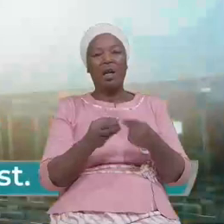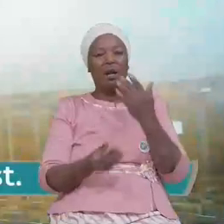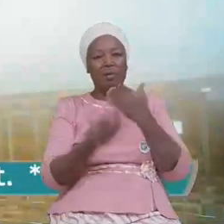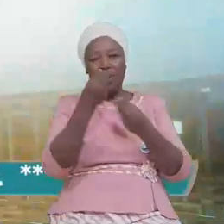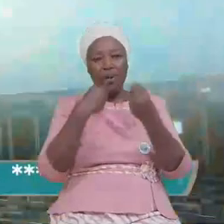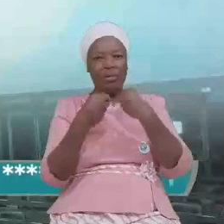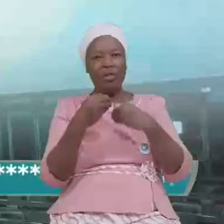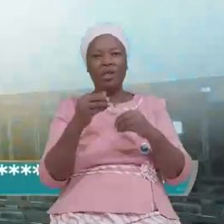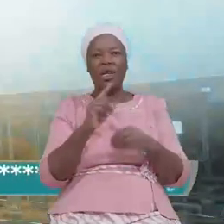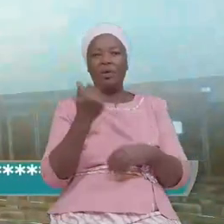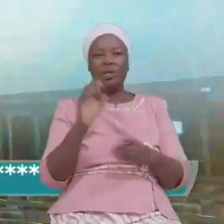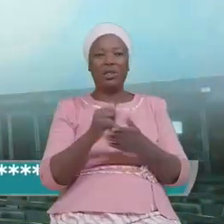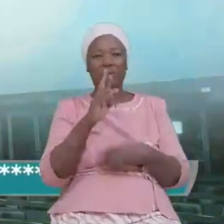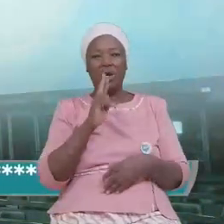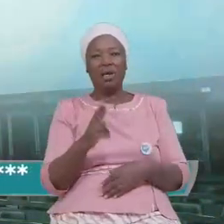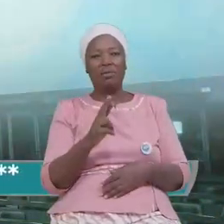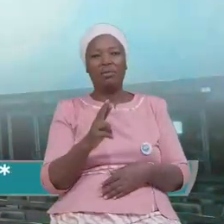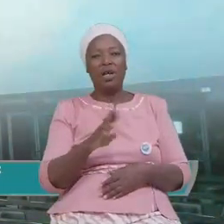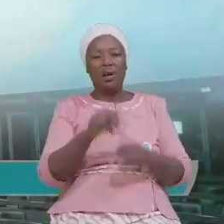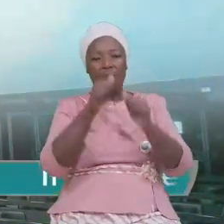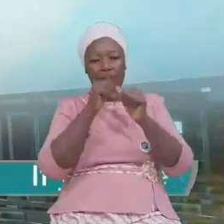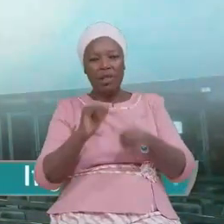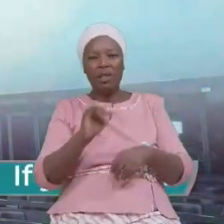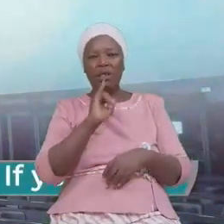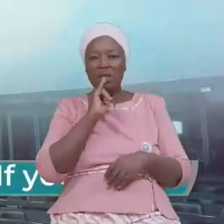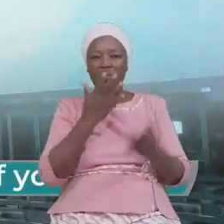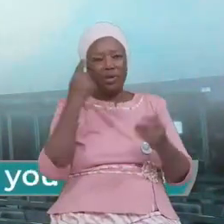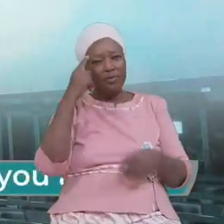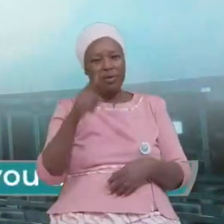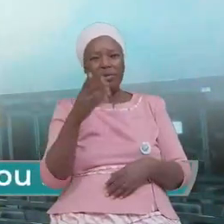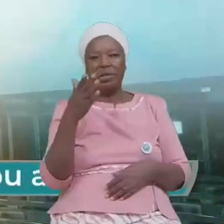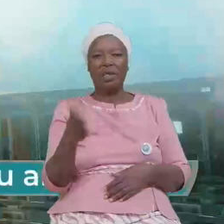spécial. Partout où vous trouvez, les bénédictions vous attendent.